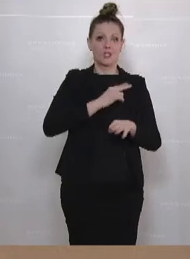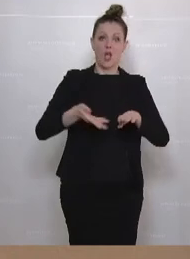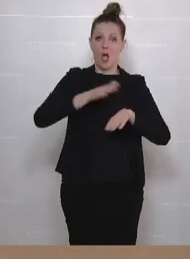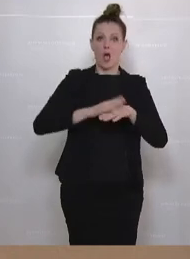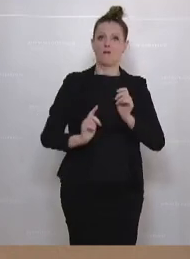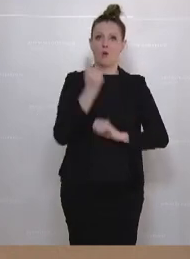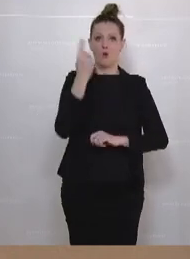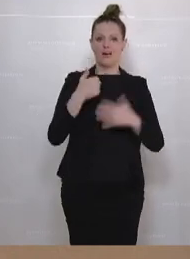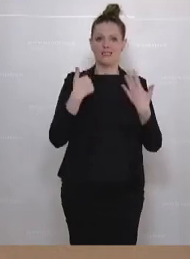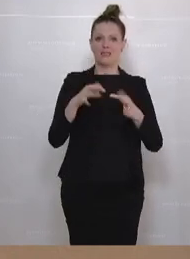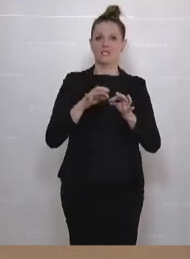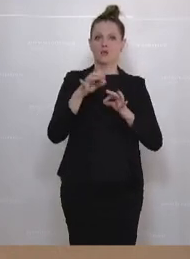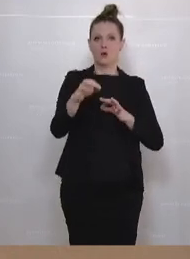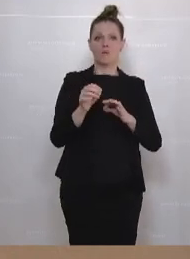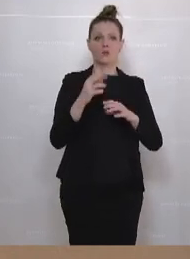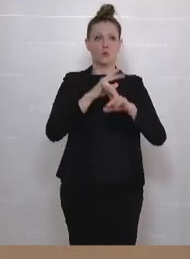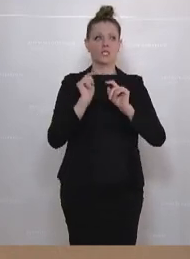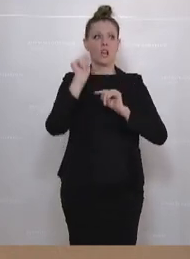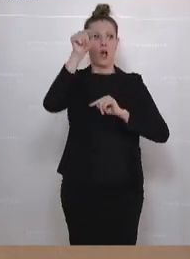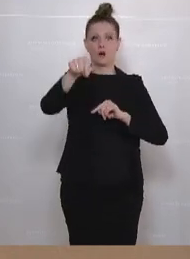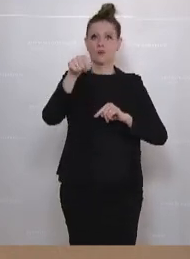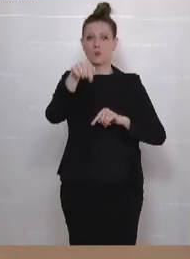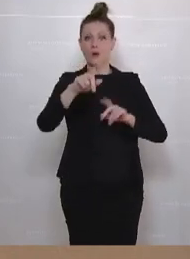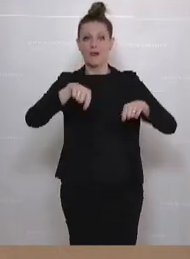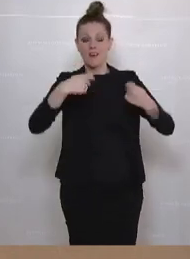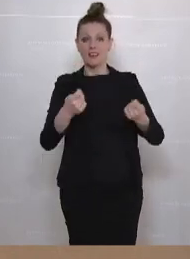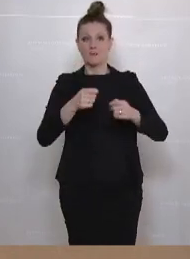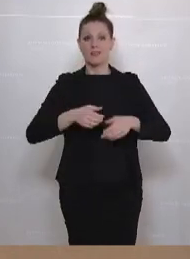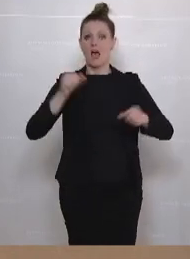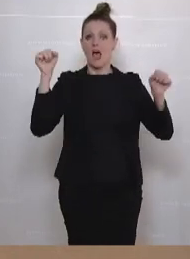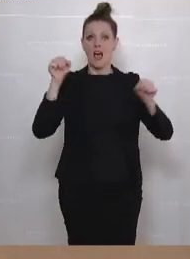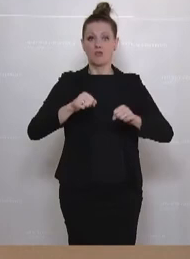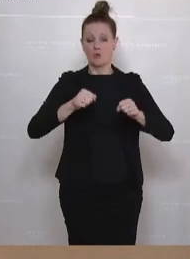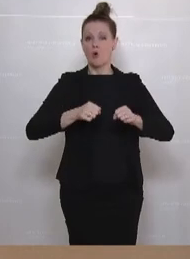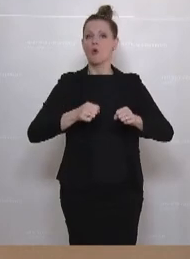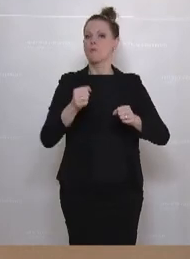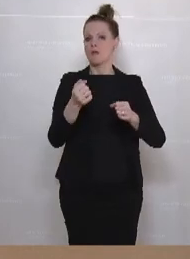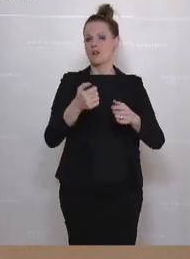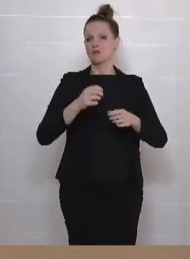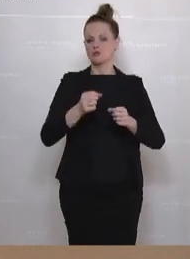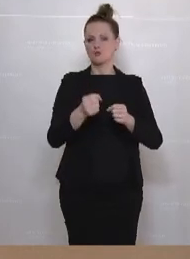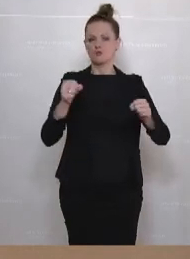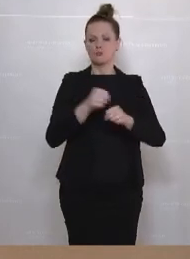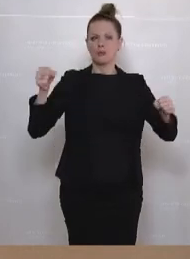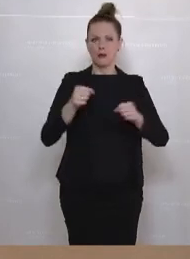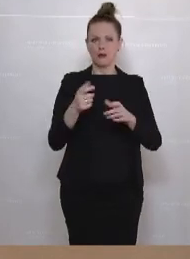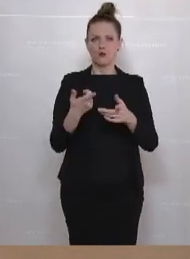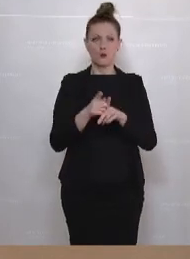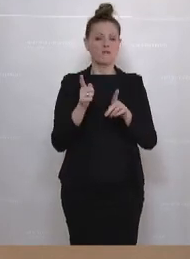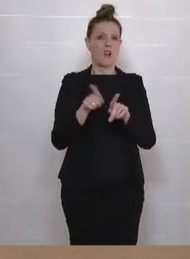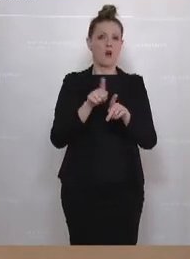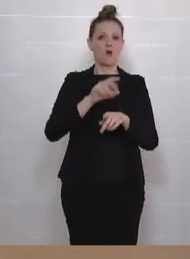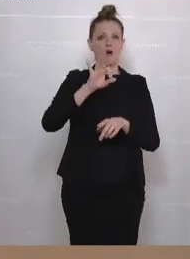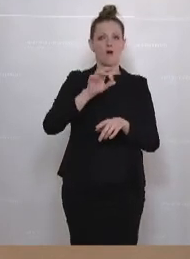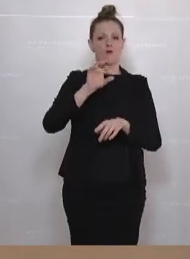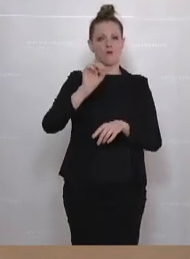haben 60 Kilometer außerhalb Österreichs in Aviano Atomsprengköpfe. Also ich sage nur Fukushima, ich sage nur Tschernobyl, das wäre ein